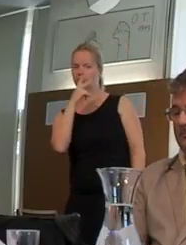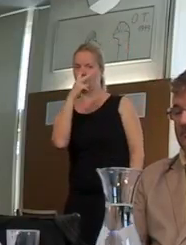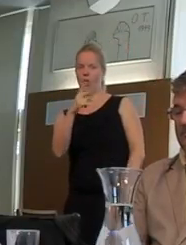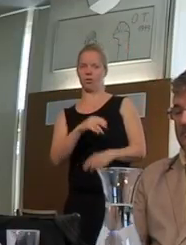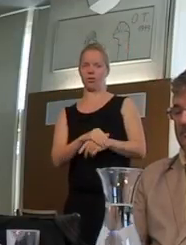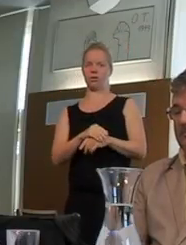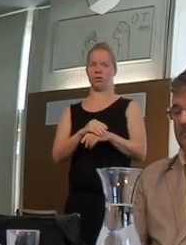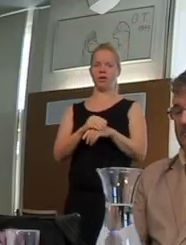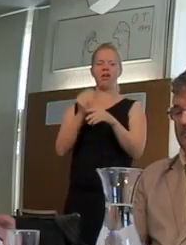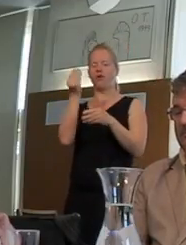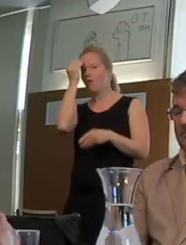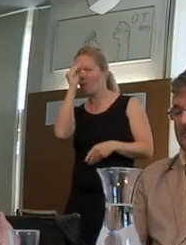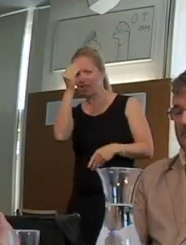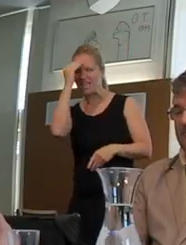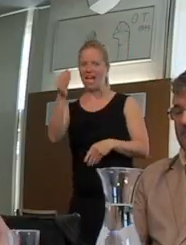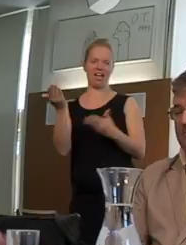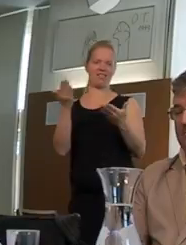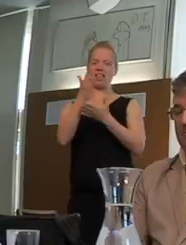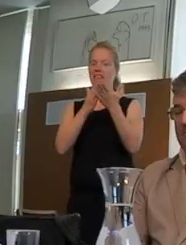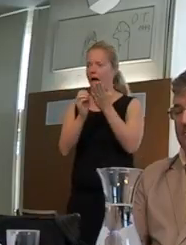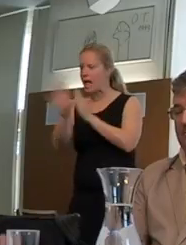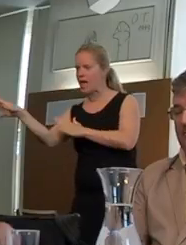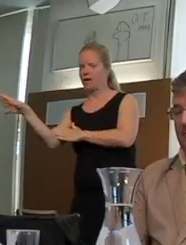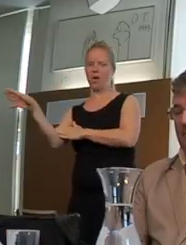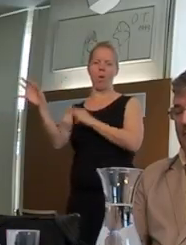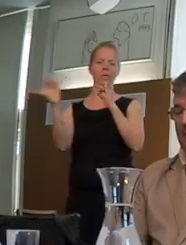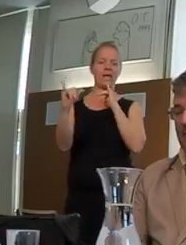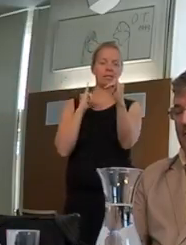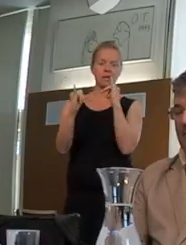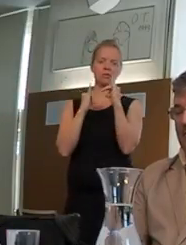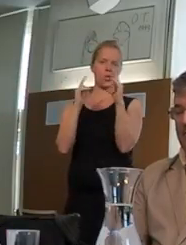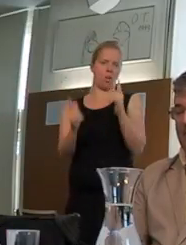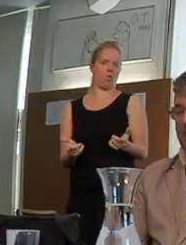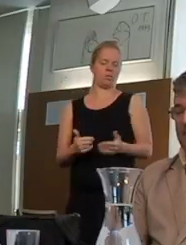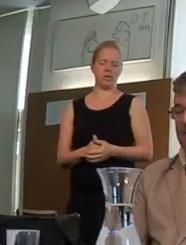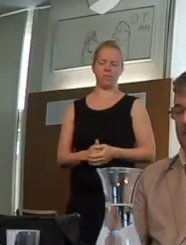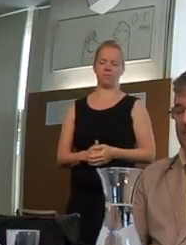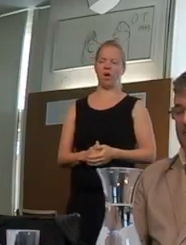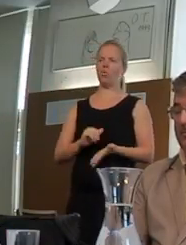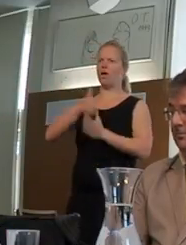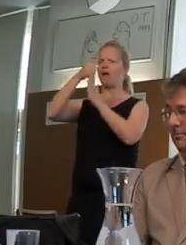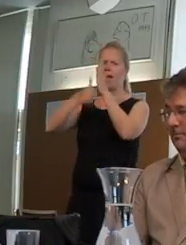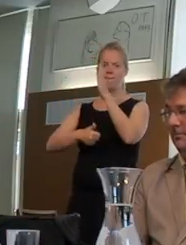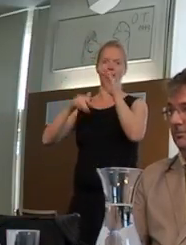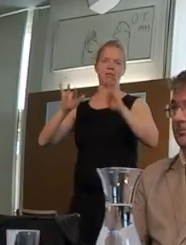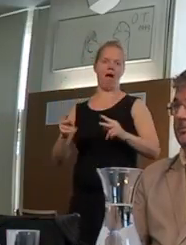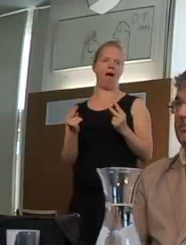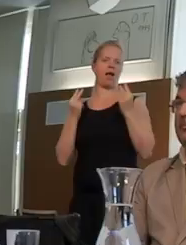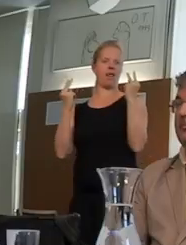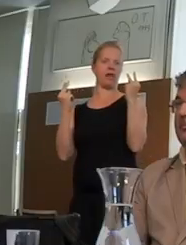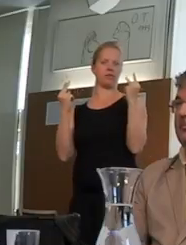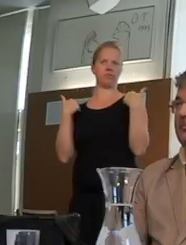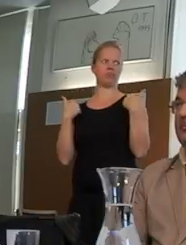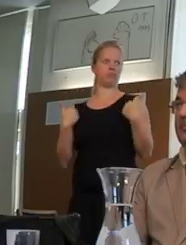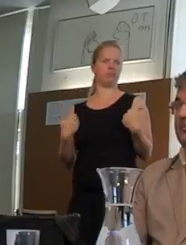multiplizieren, kommentieren, teilen und mit dir interagieren. Und auf einmal bist du auch relevant. Und auf einmal